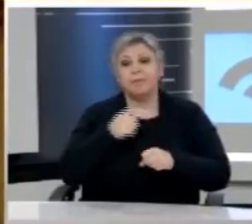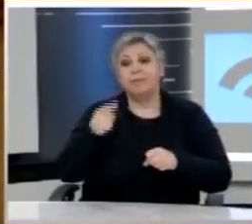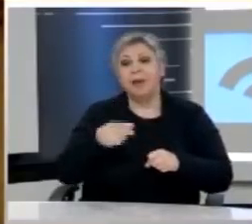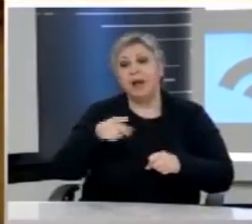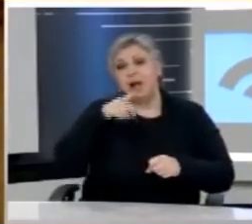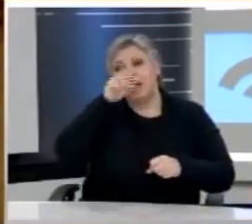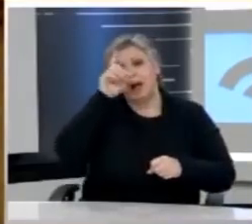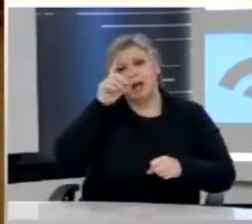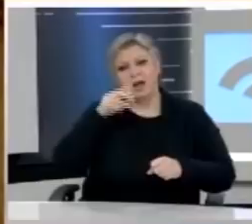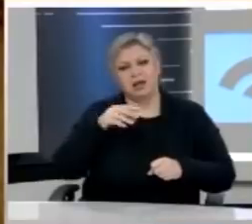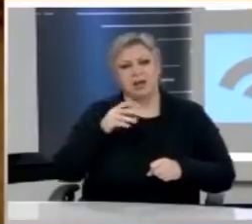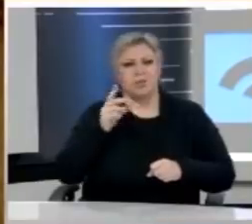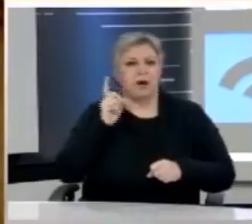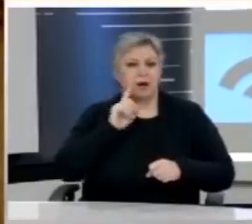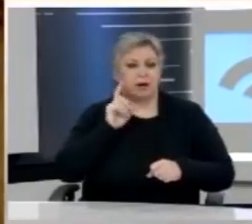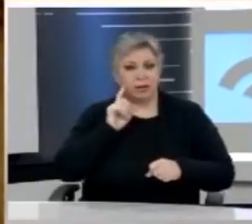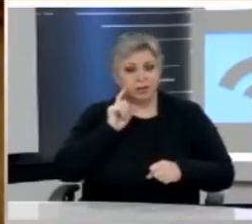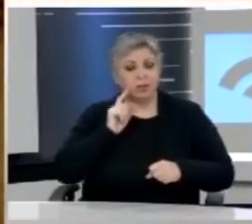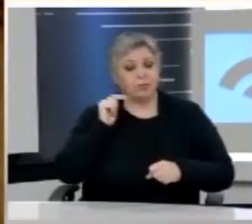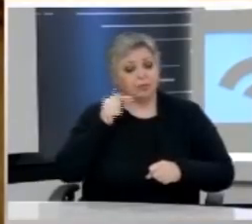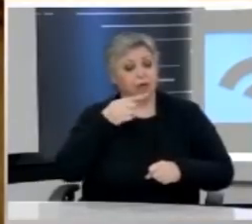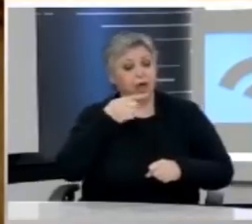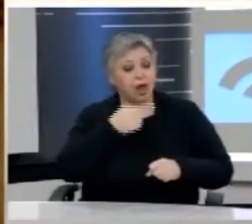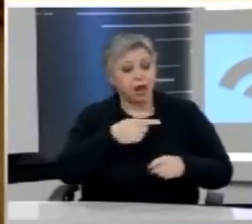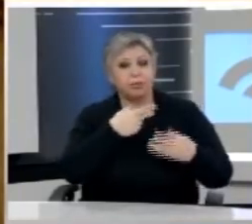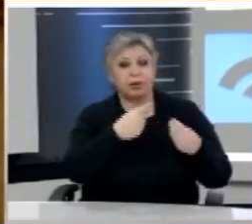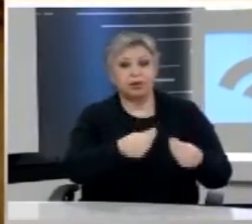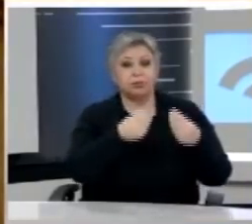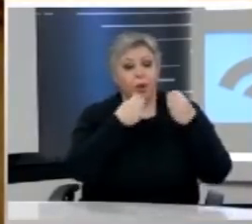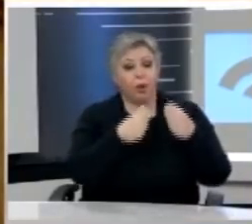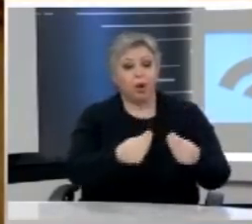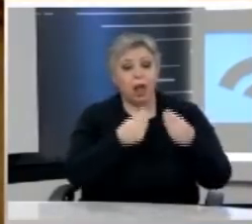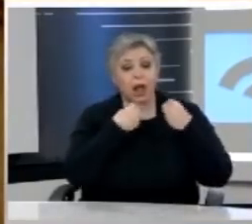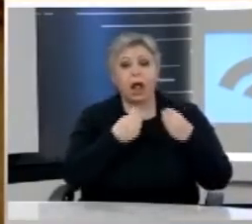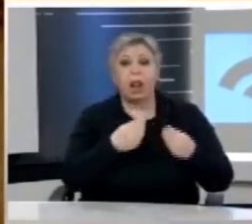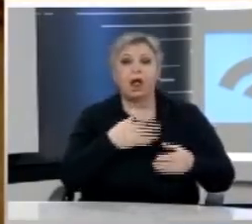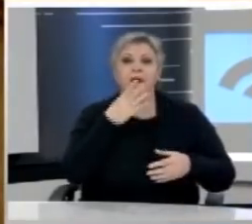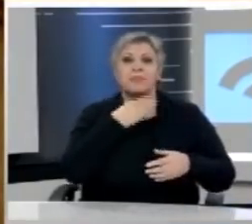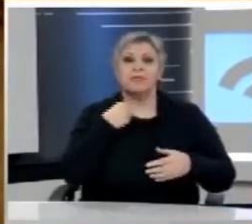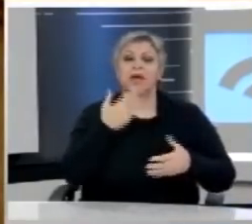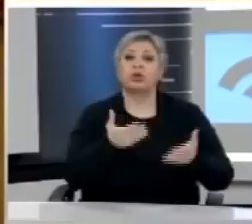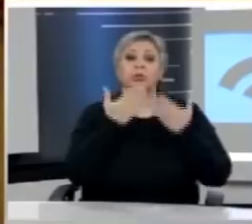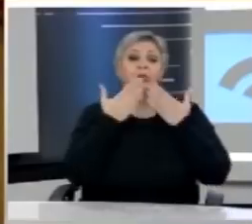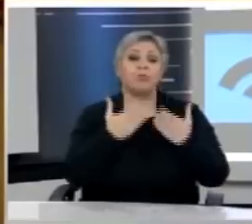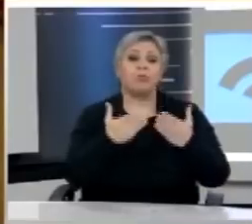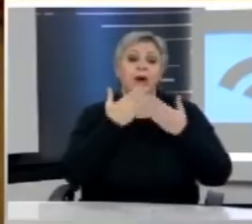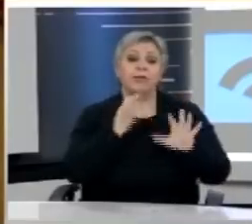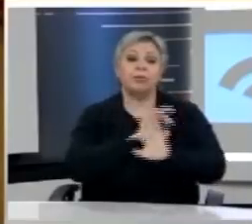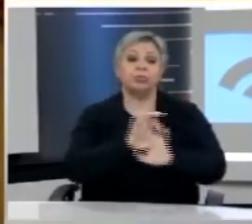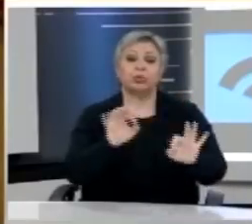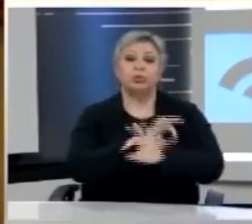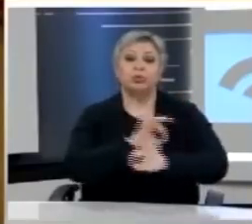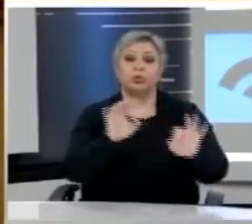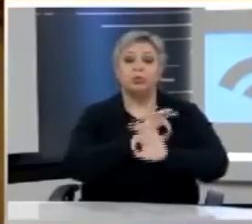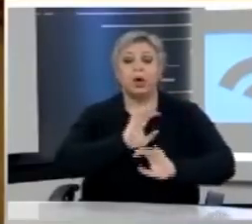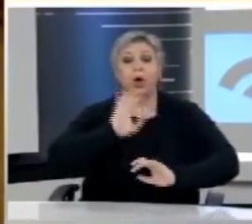καγκελάριος Μέρκελ, μιας και φάνηκε ότι πλέον είστε καλός μαθητής, κάνατε όλα τα μαθήματά σας, ακολουθώντας πιστά την παρένεση